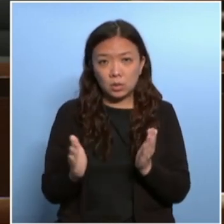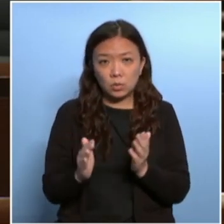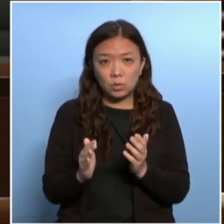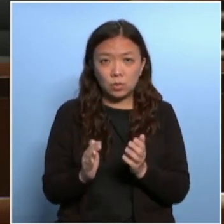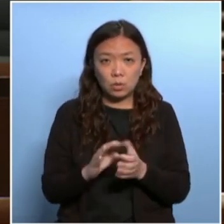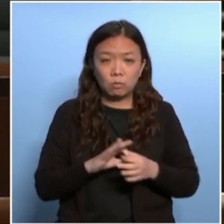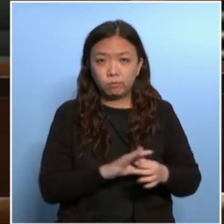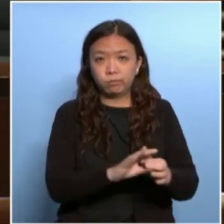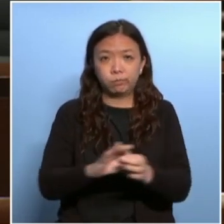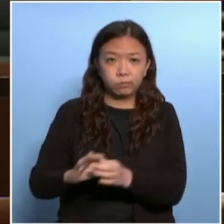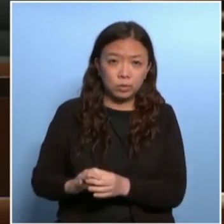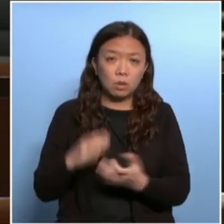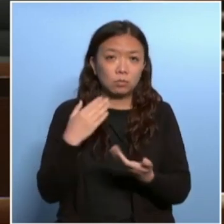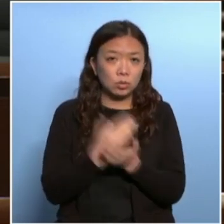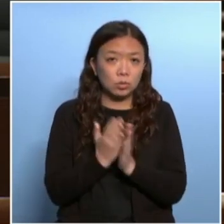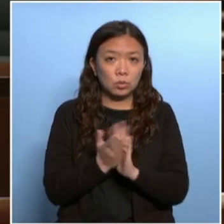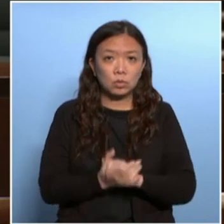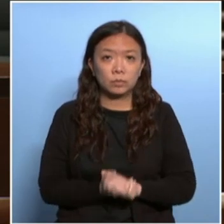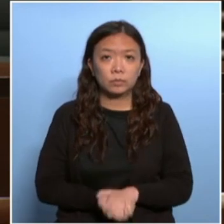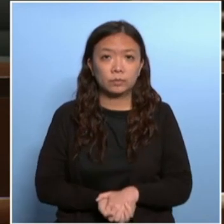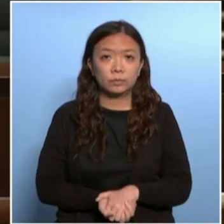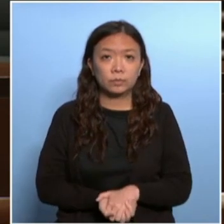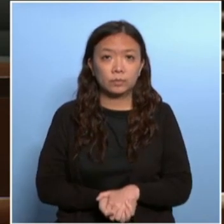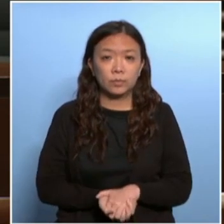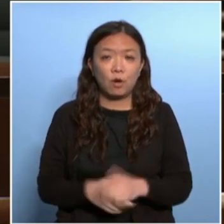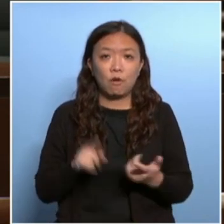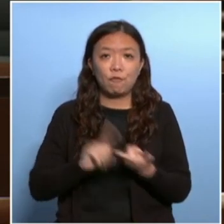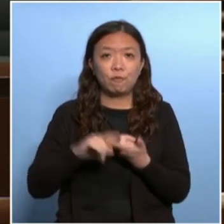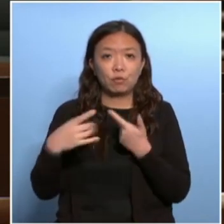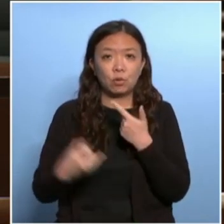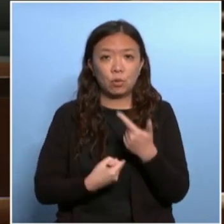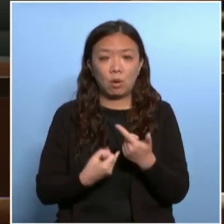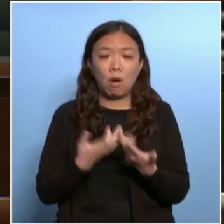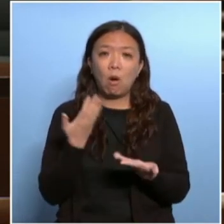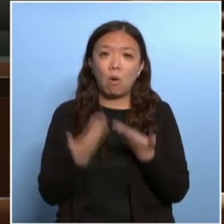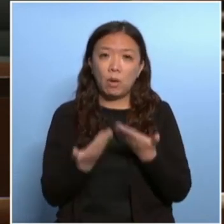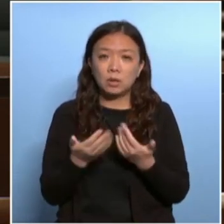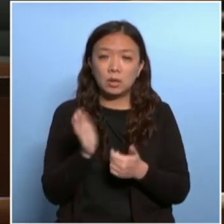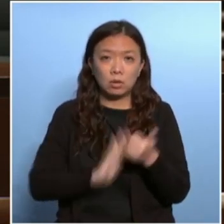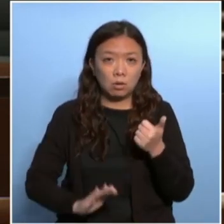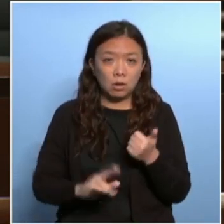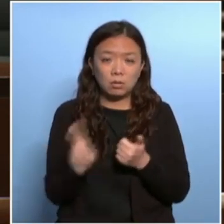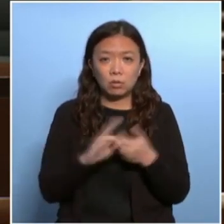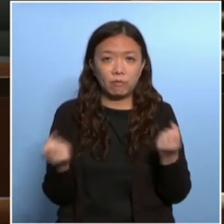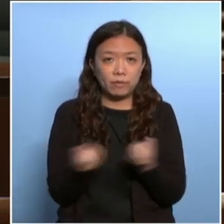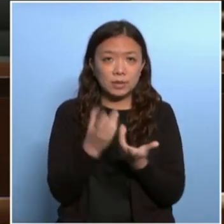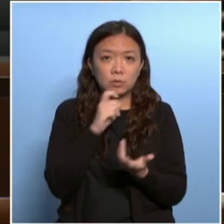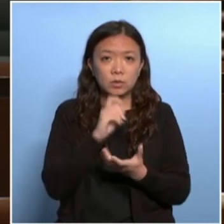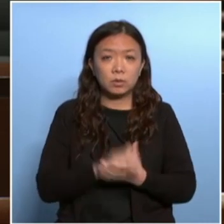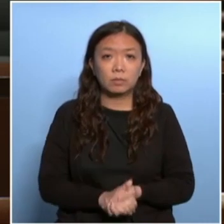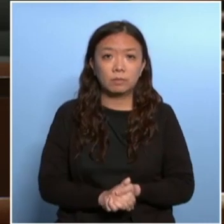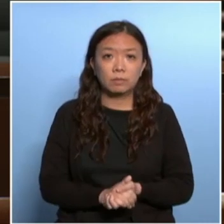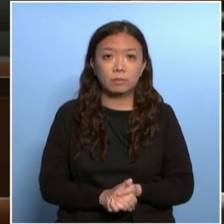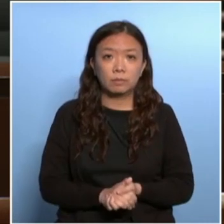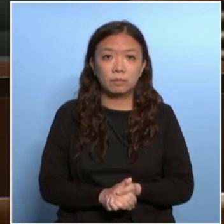種種的一些副作用或者一些影響呢，其實都會發生。即是